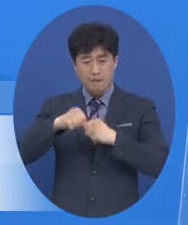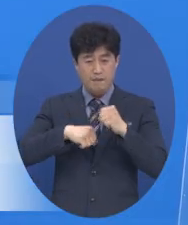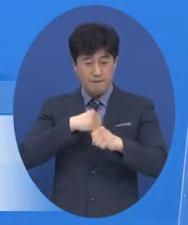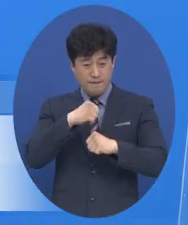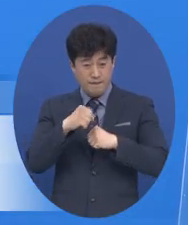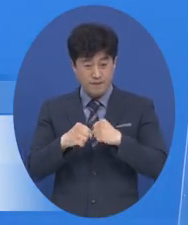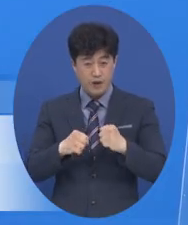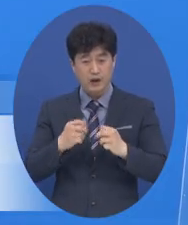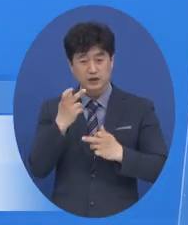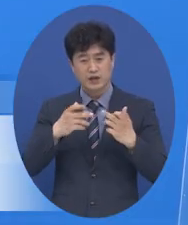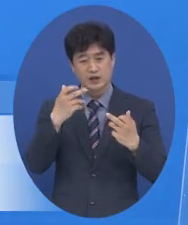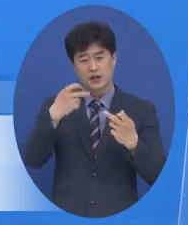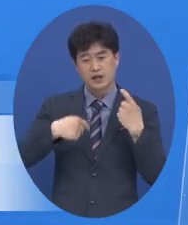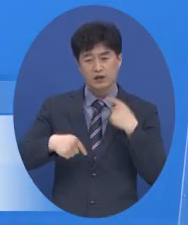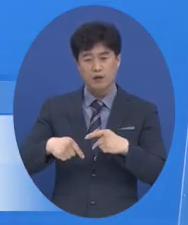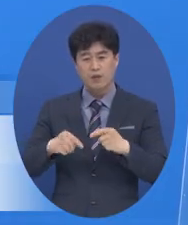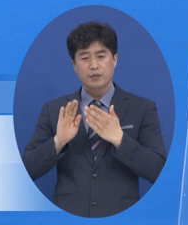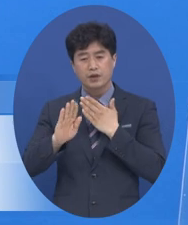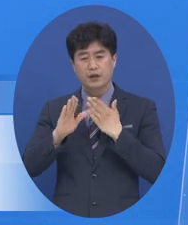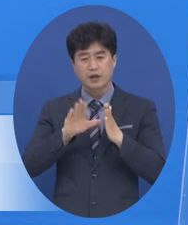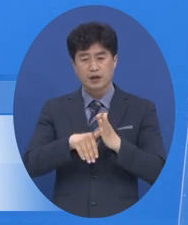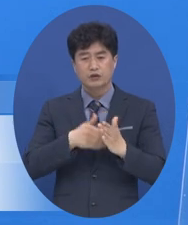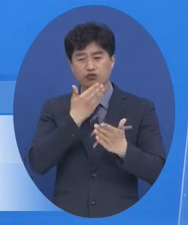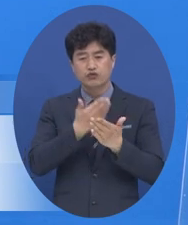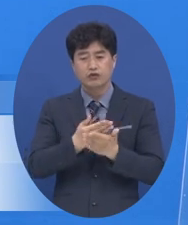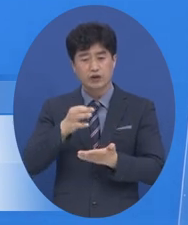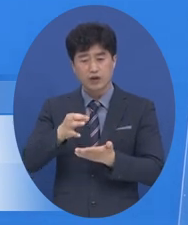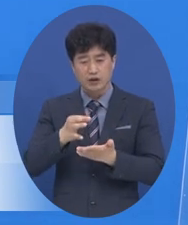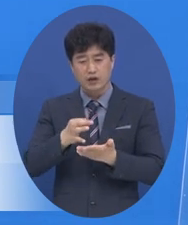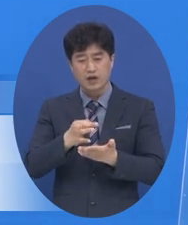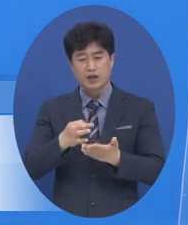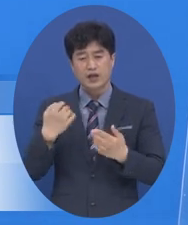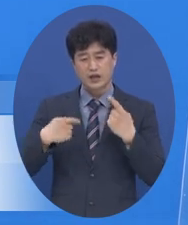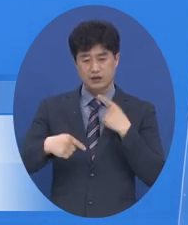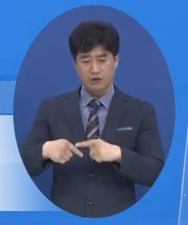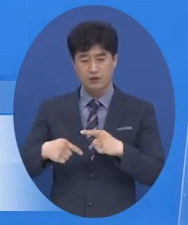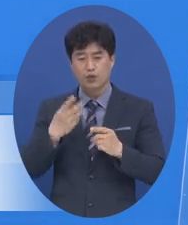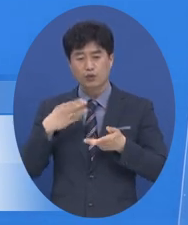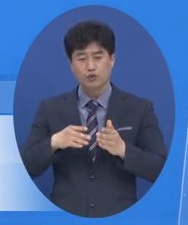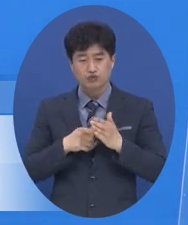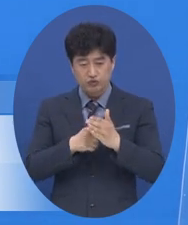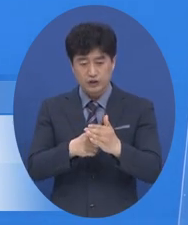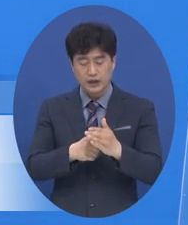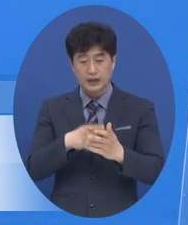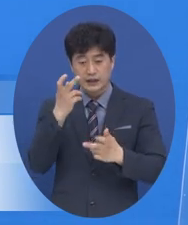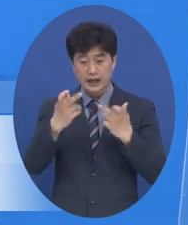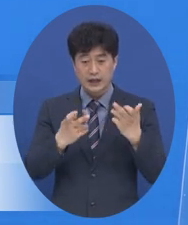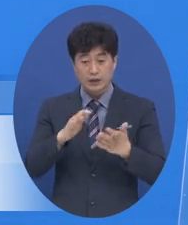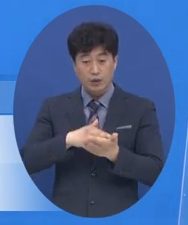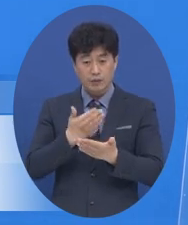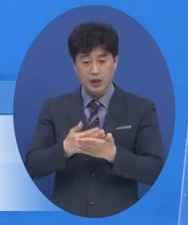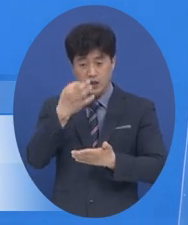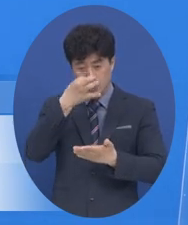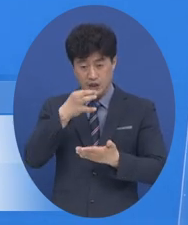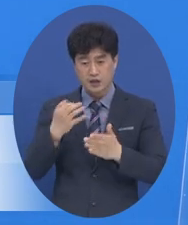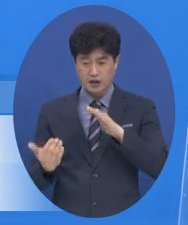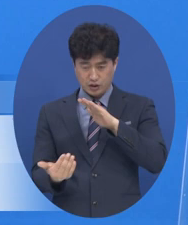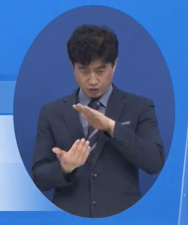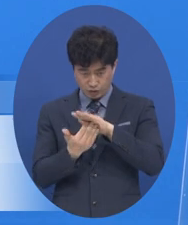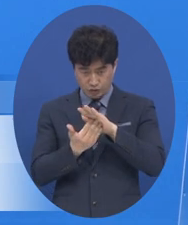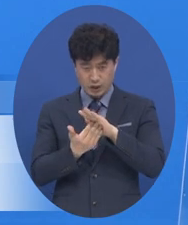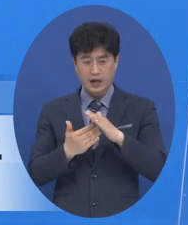훼손은 미래 세대의 소중한 자산을 해치는 큰 적폐로, 도에서는 추진하는 산지 정비가